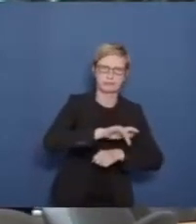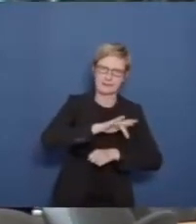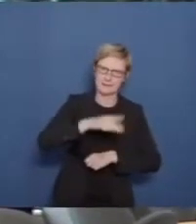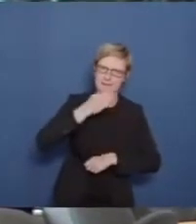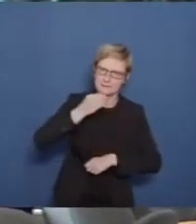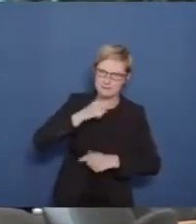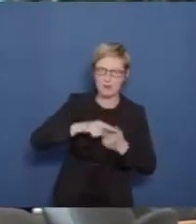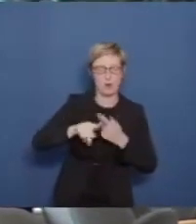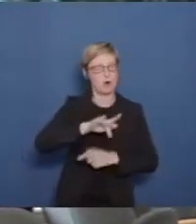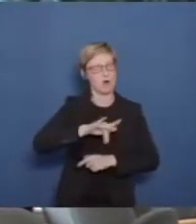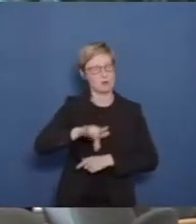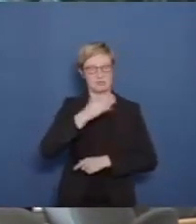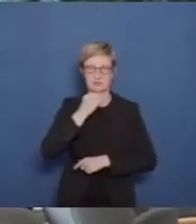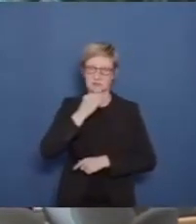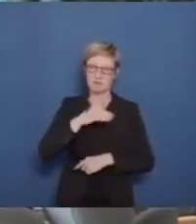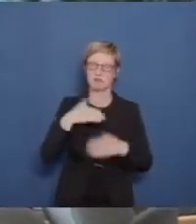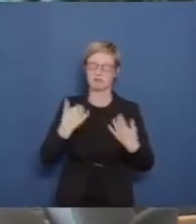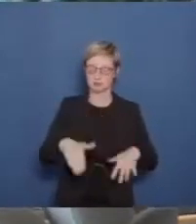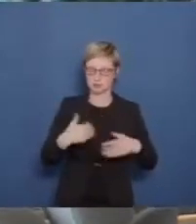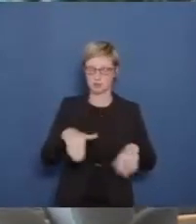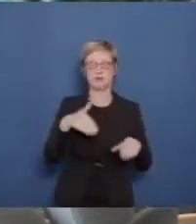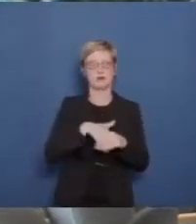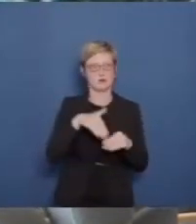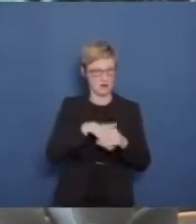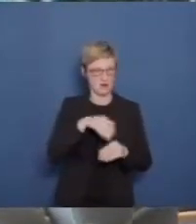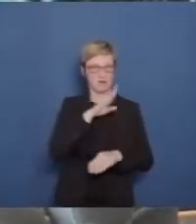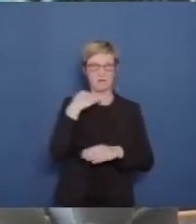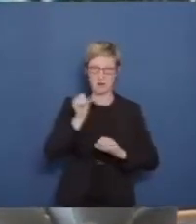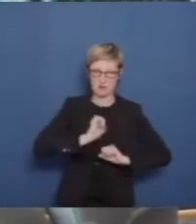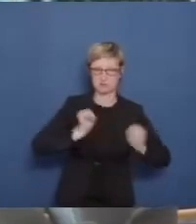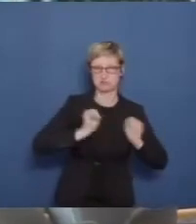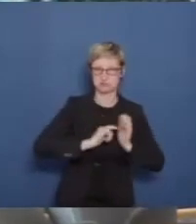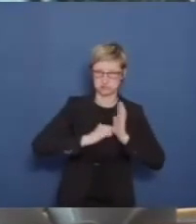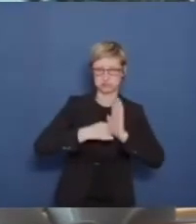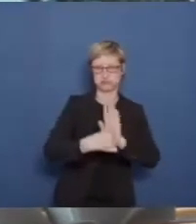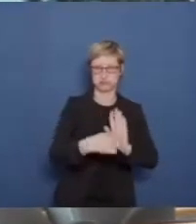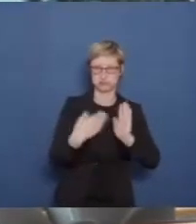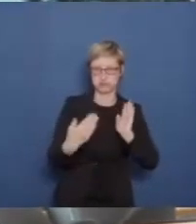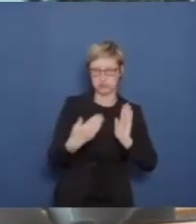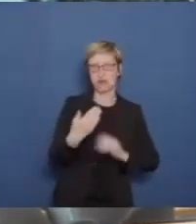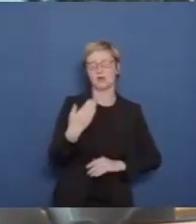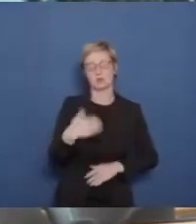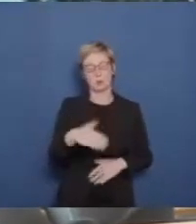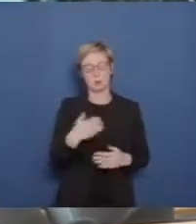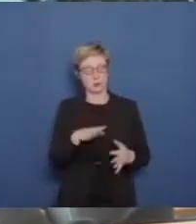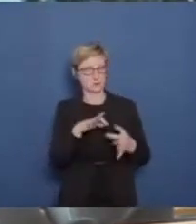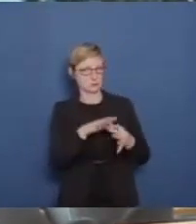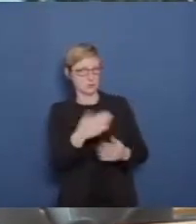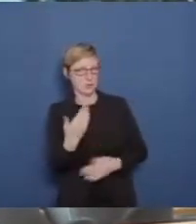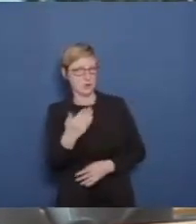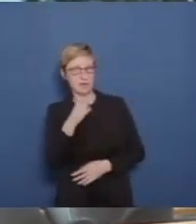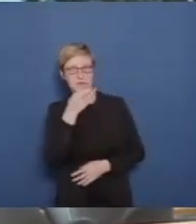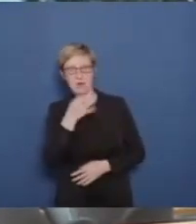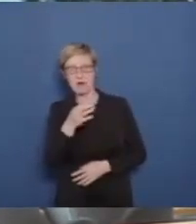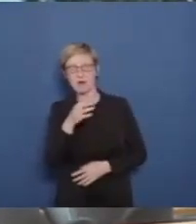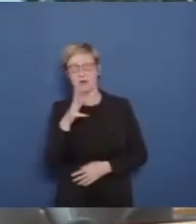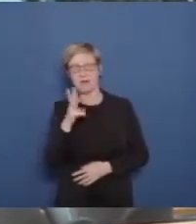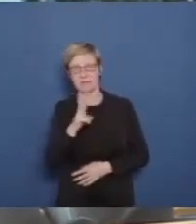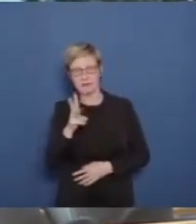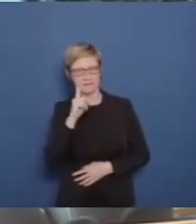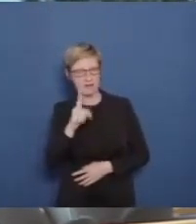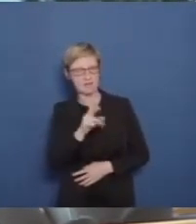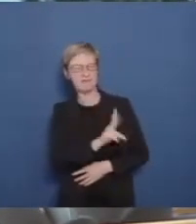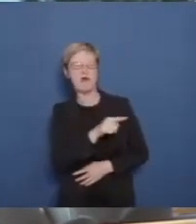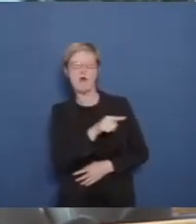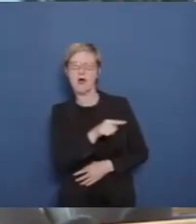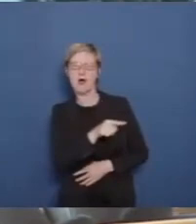deutlich antisemitische Inhalte haben. Meine Frage an Sie, Herr Wede, weiß man, wer diese Gruppe sind? Man denkt, man hört